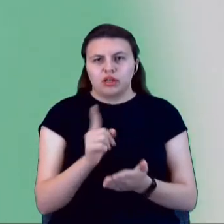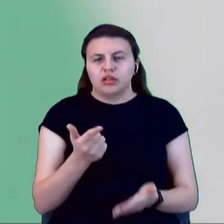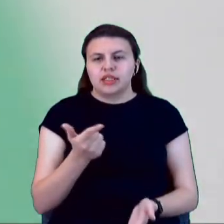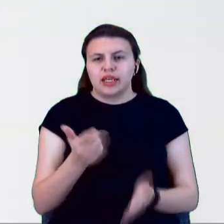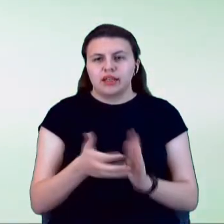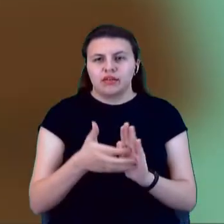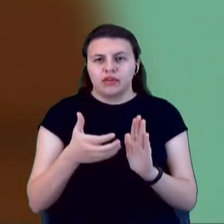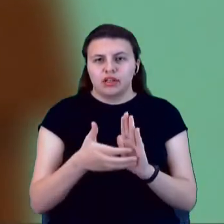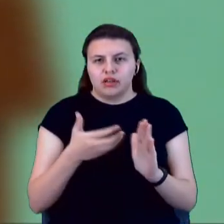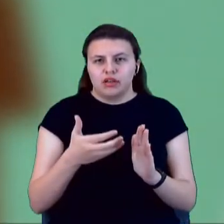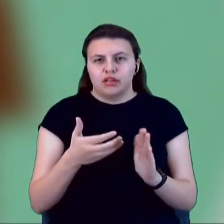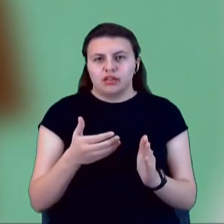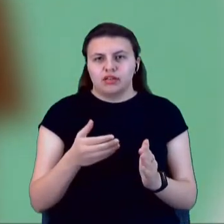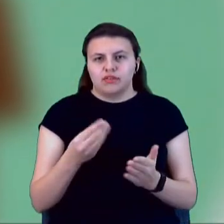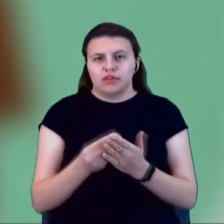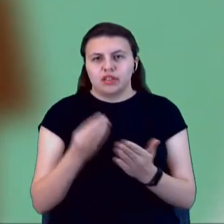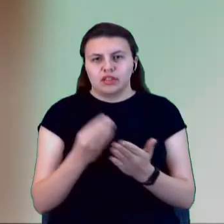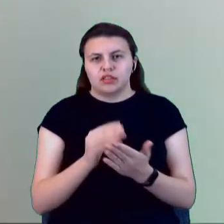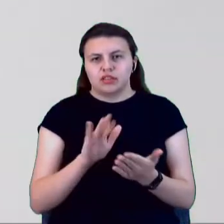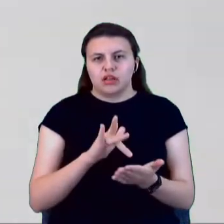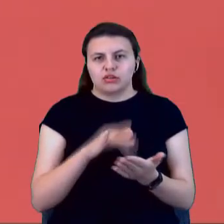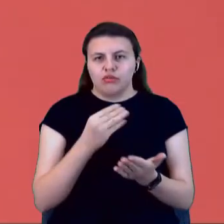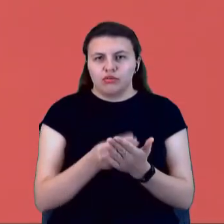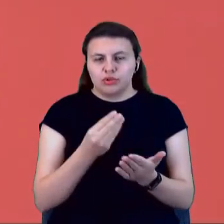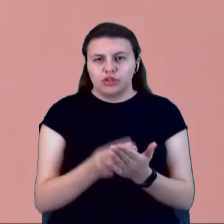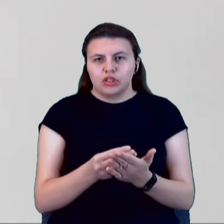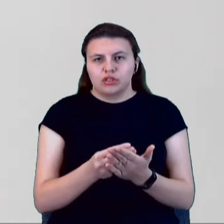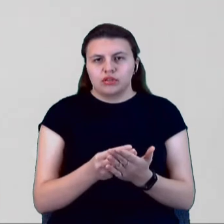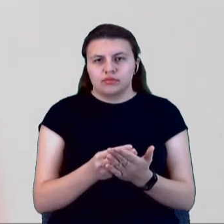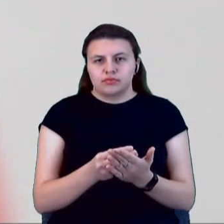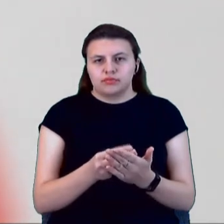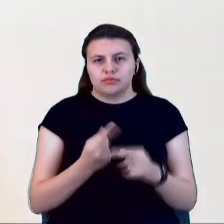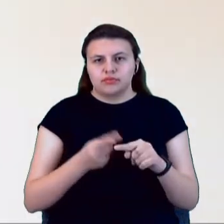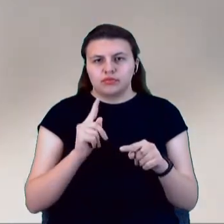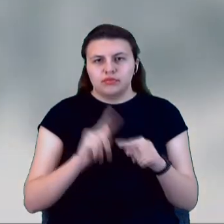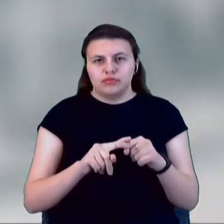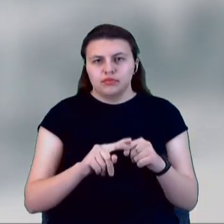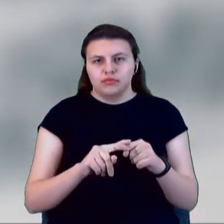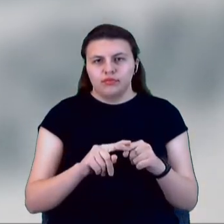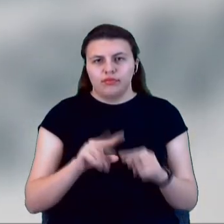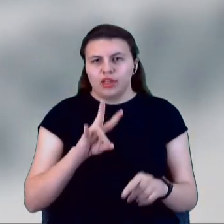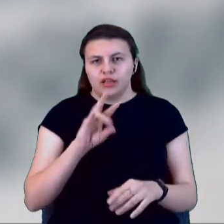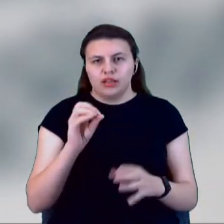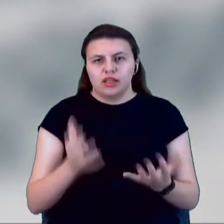финансирования за счет финансирования из городского бюджета. Конечно же, это не спасение.